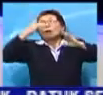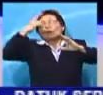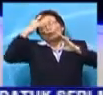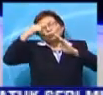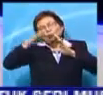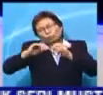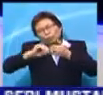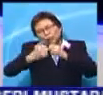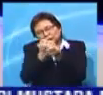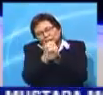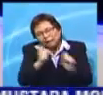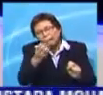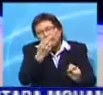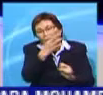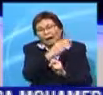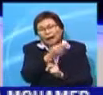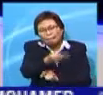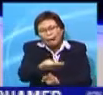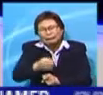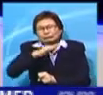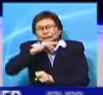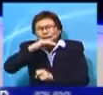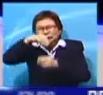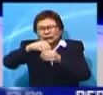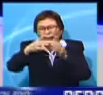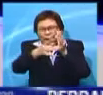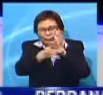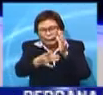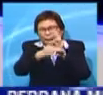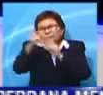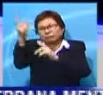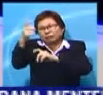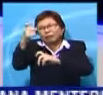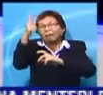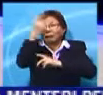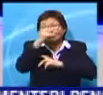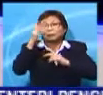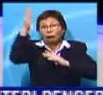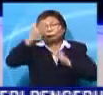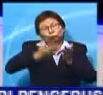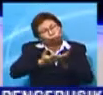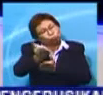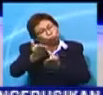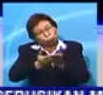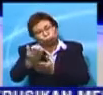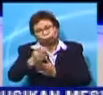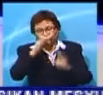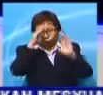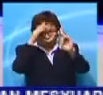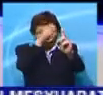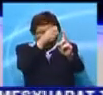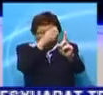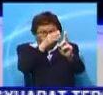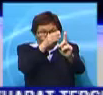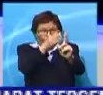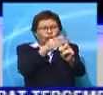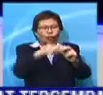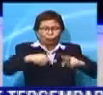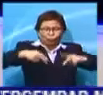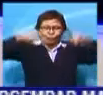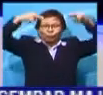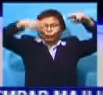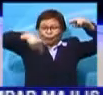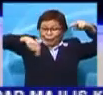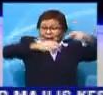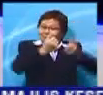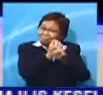keselamatan makanan termasuk tahap bahan cemar dalam minyak sawit kerajaan katanya akan terus memberi keutamaan bagi meningkatkan kualiti dan